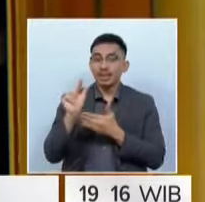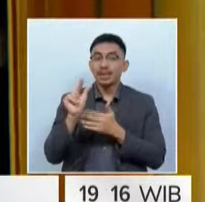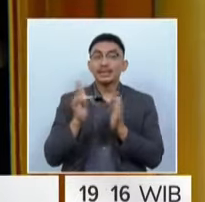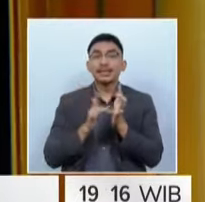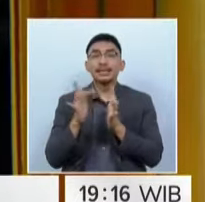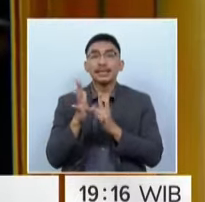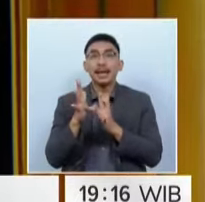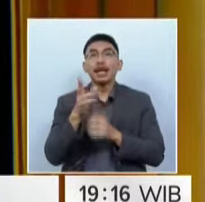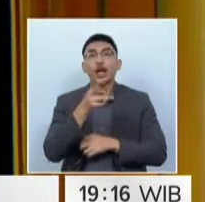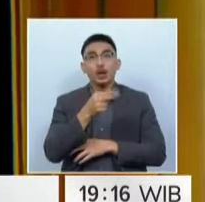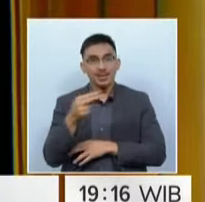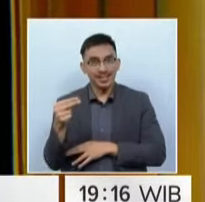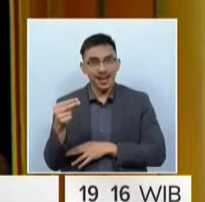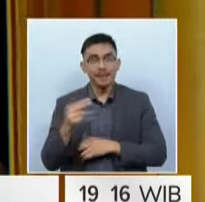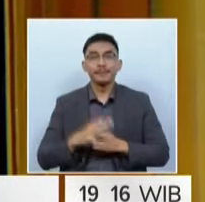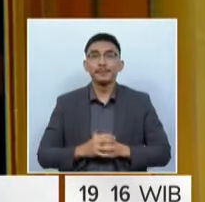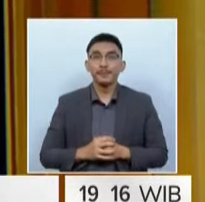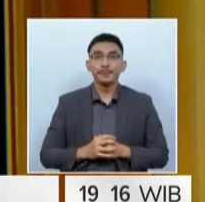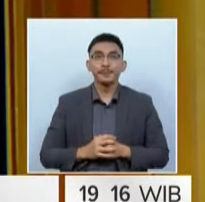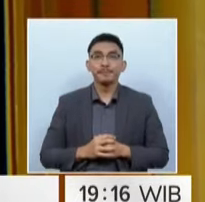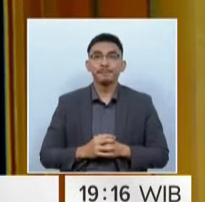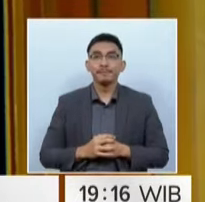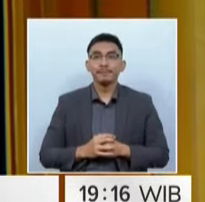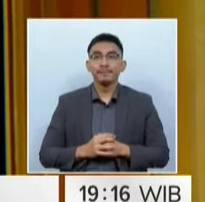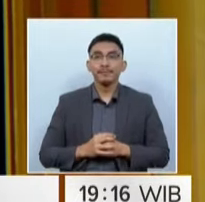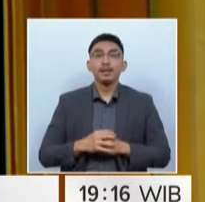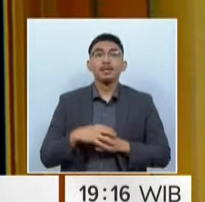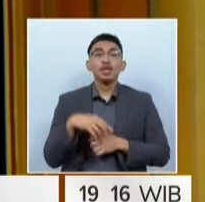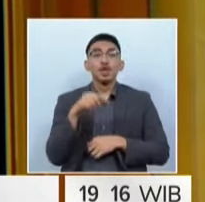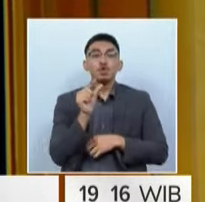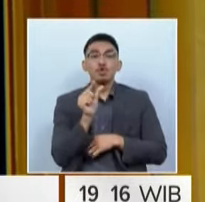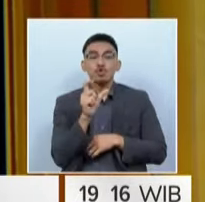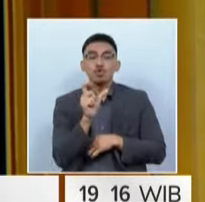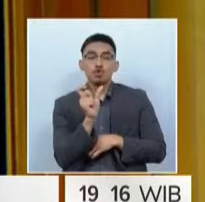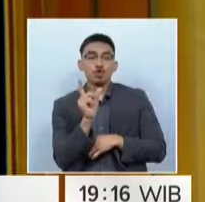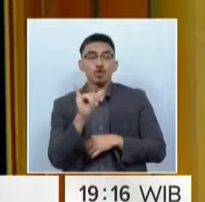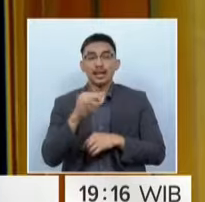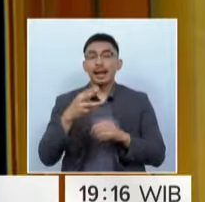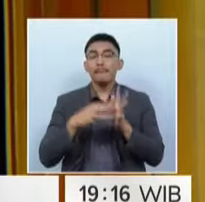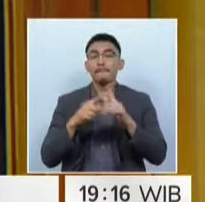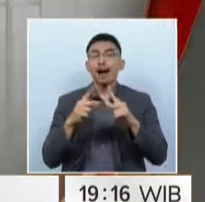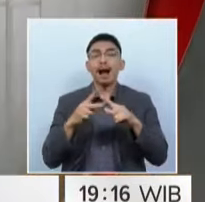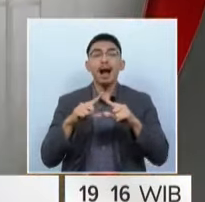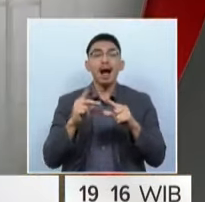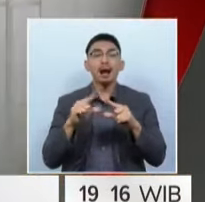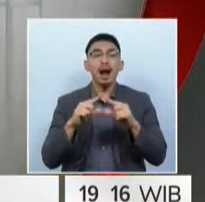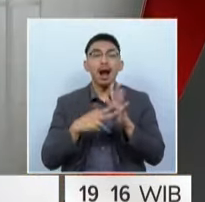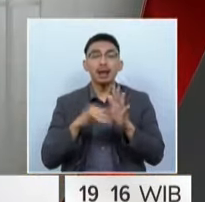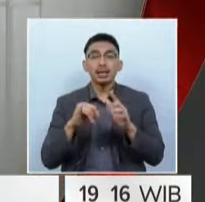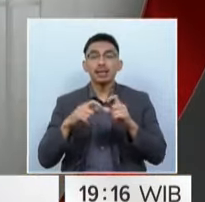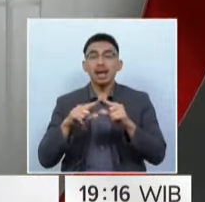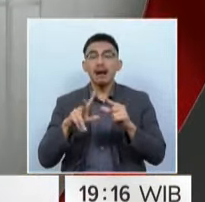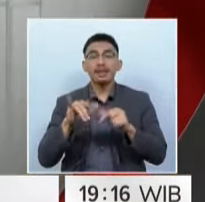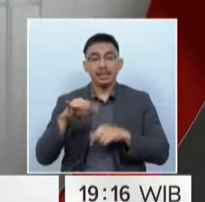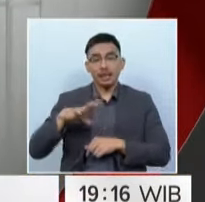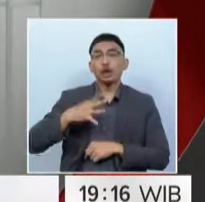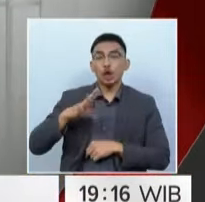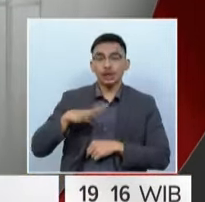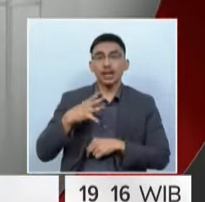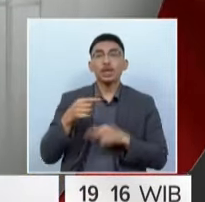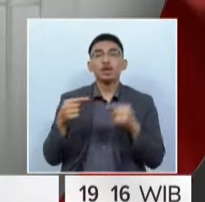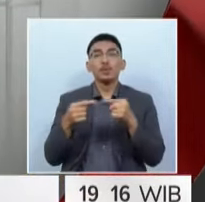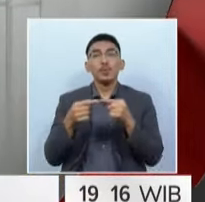Indonesia Guri mahaaranisa Fitri PHD dosen hubungan internasional ahli kajian